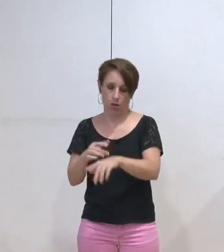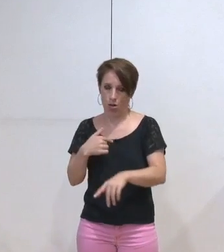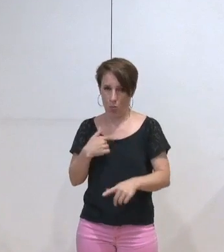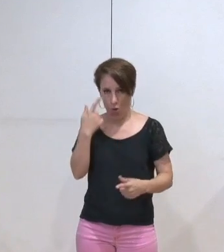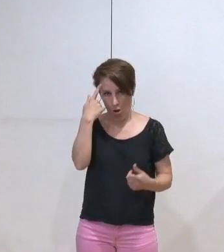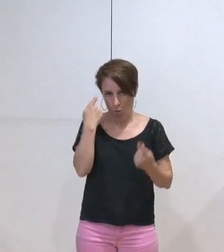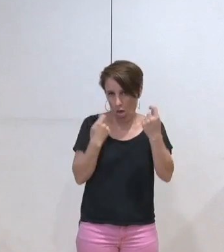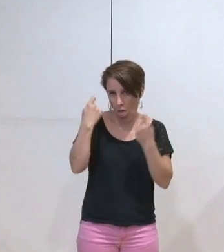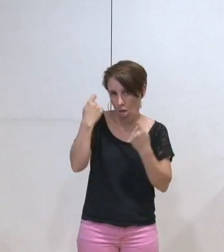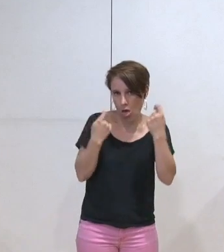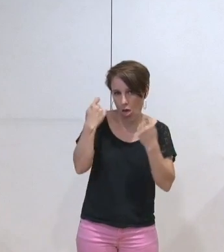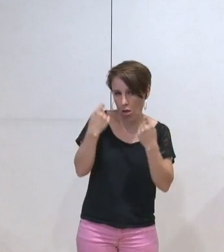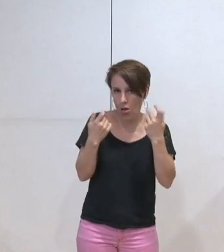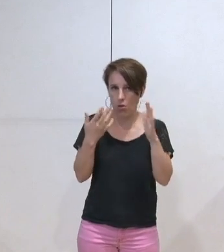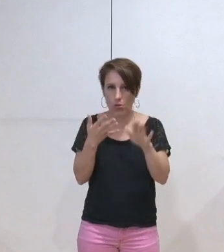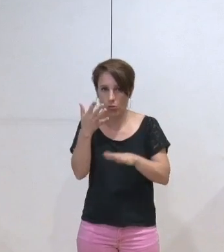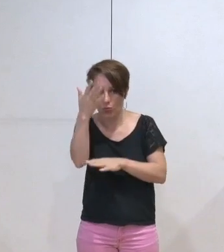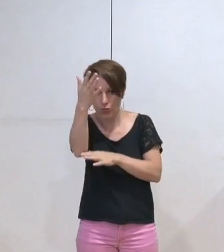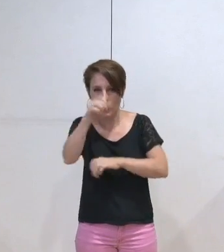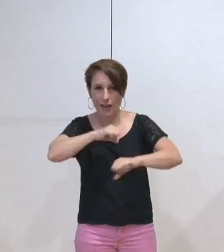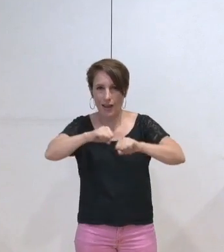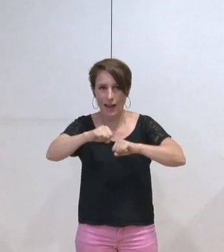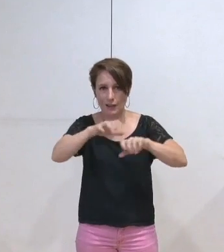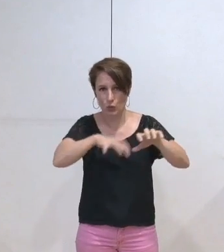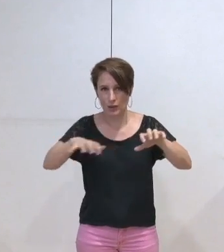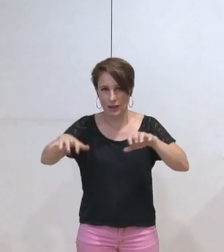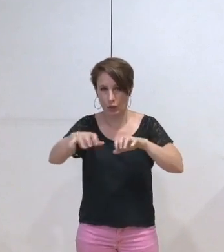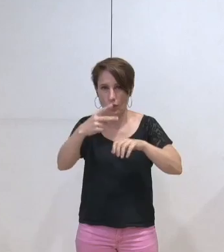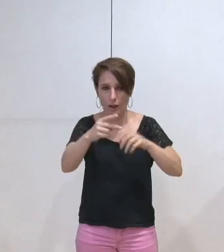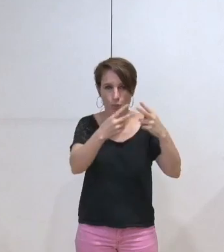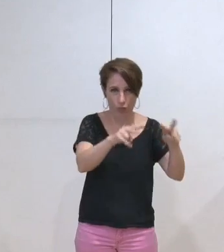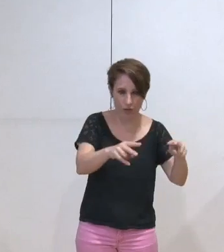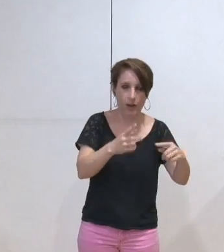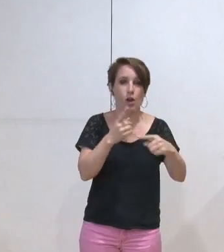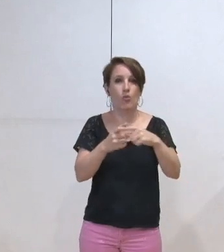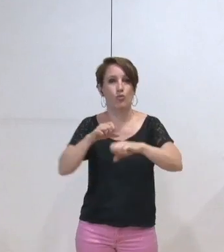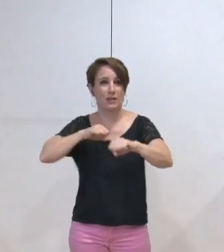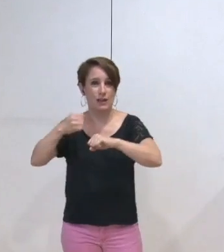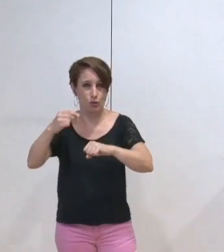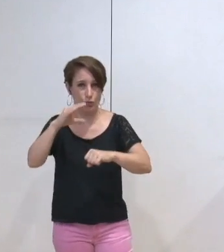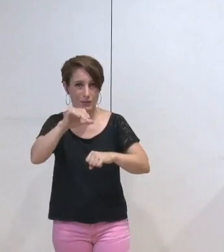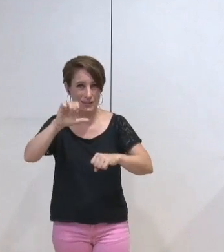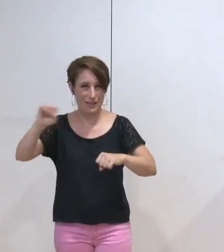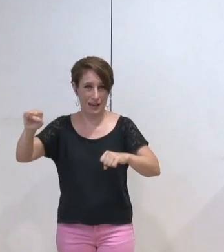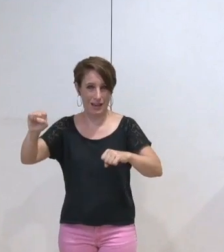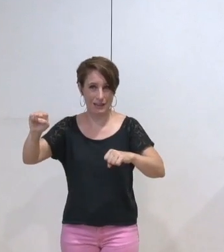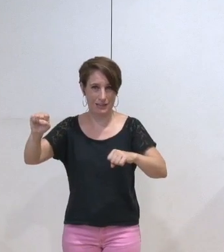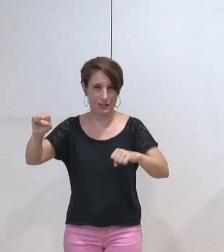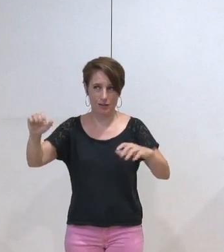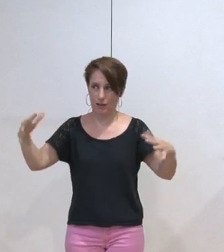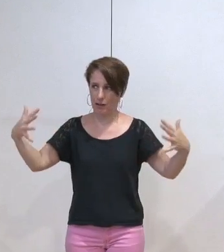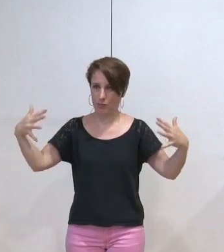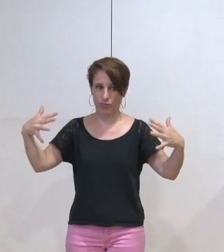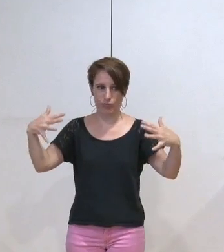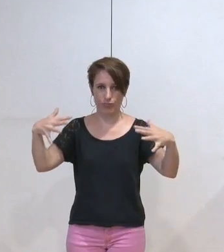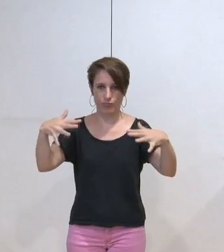dont les les directions l'action territoriale de la ville et de la Direction de l'Action sociale territoriale du CCS sont en train d'être rapprochés il y